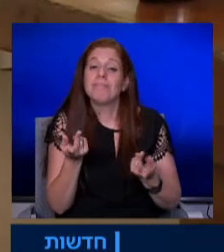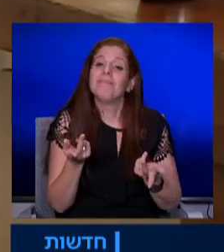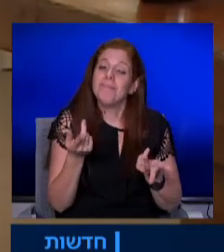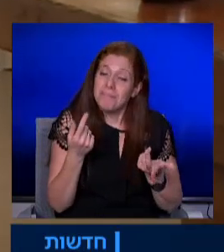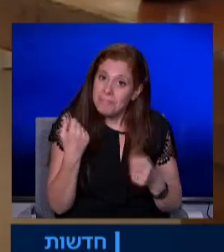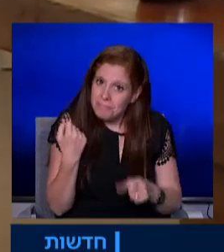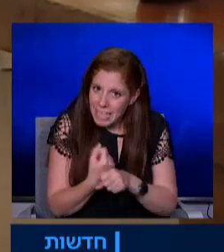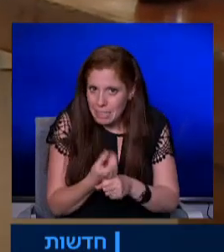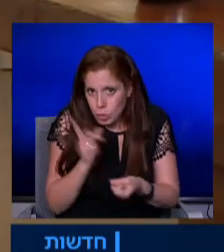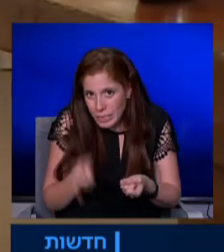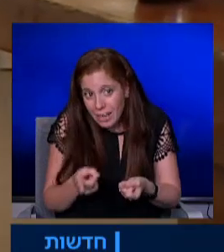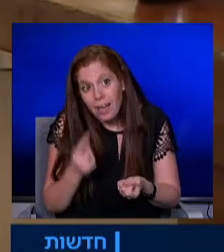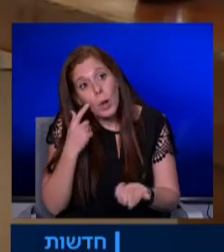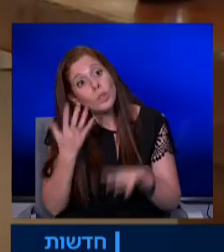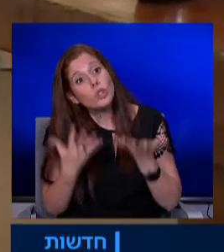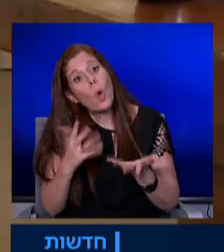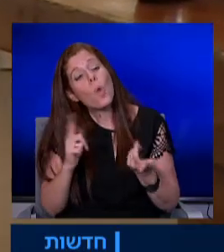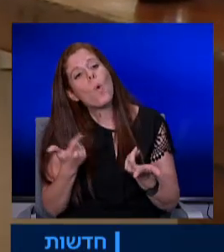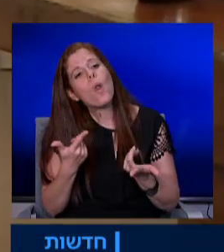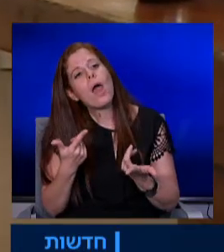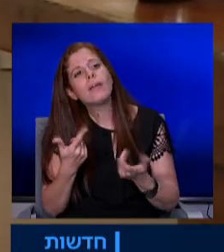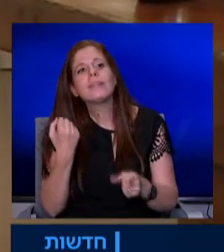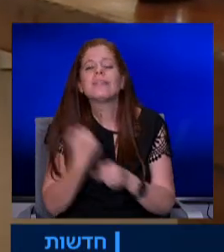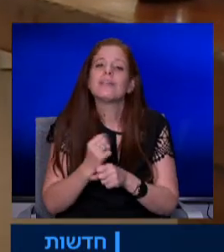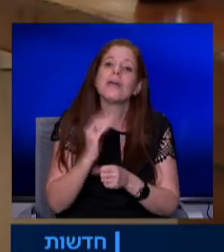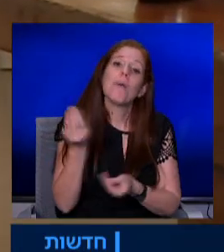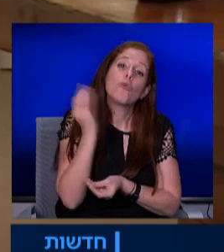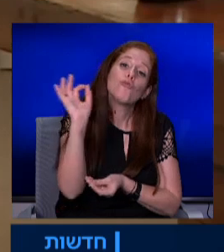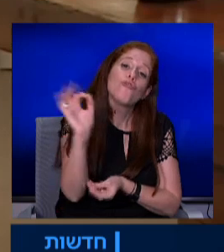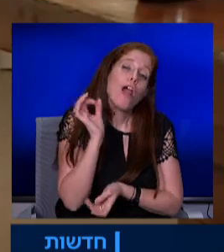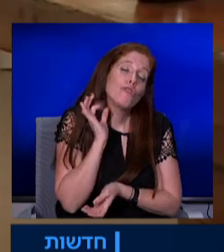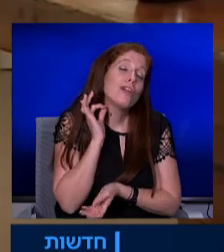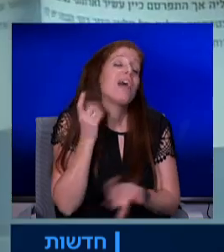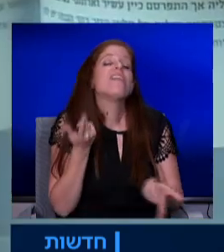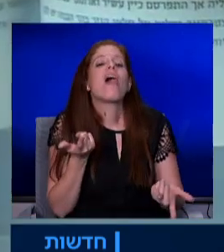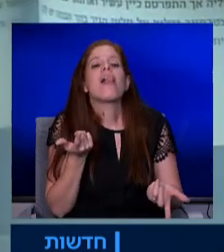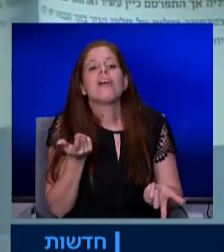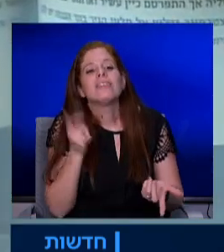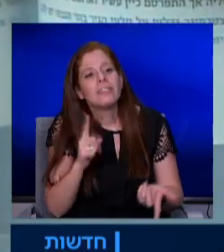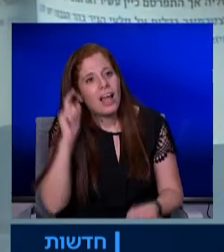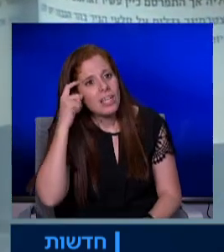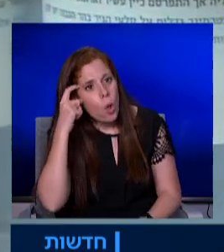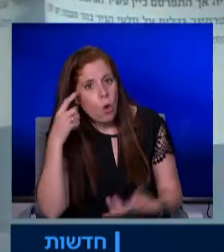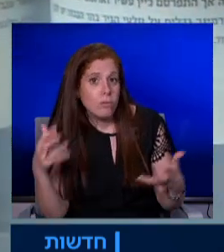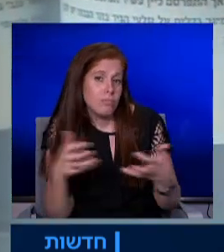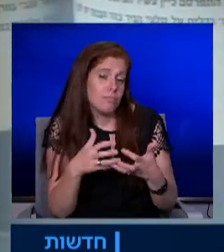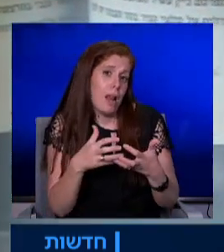בכיוון הנכון, אנחנו נשקול. אולי נוציא לה איזה סדרה פעם. אבל צריך לדאוג לעם היושב בציון, קודם